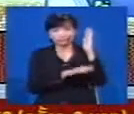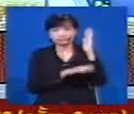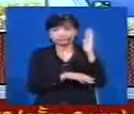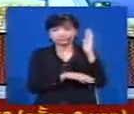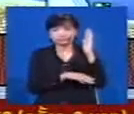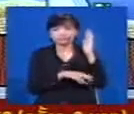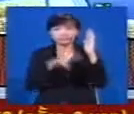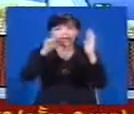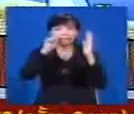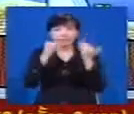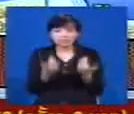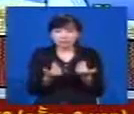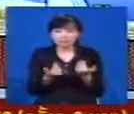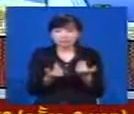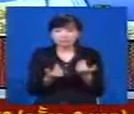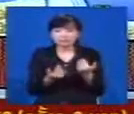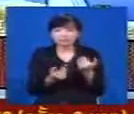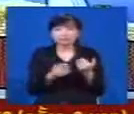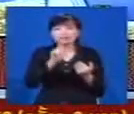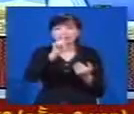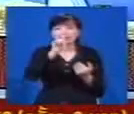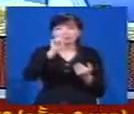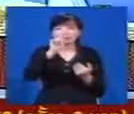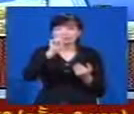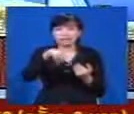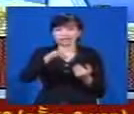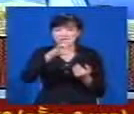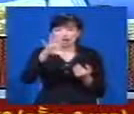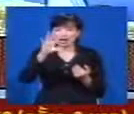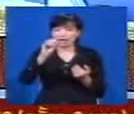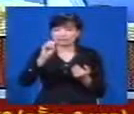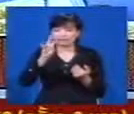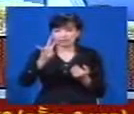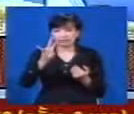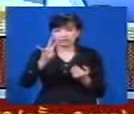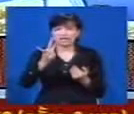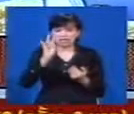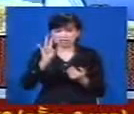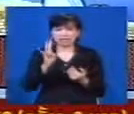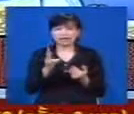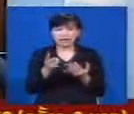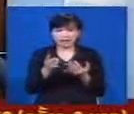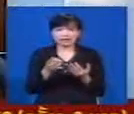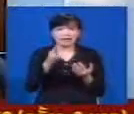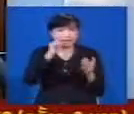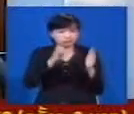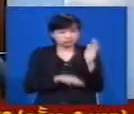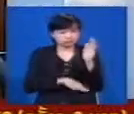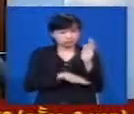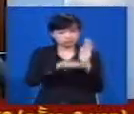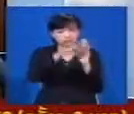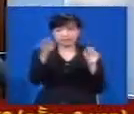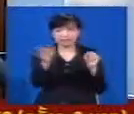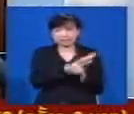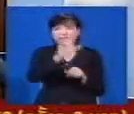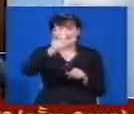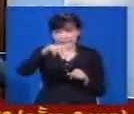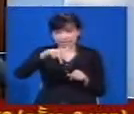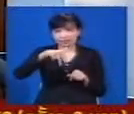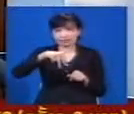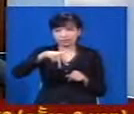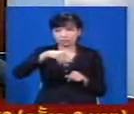น้ำปัจจุบันไหลมาเพียง 1,757 ขณะที่เรารับได้ถึง 3,590 ไม่ถึง 50% นะเพราะฉะนั้นตรงนี้เนี่